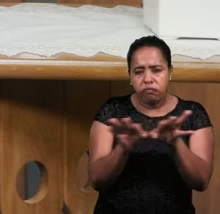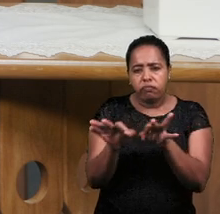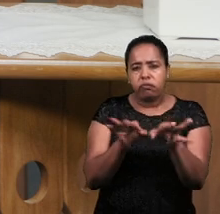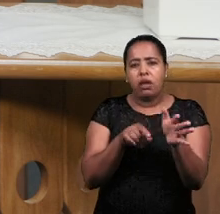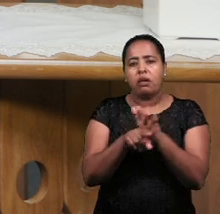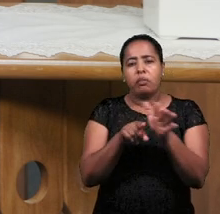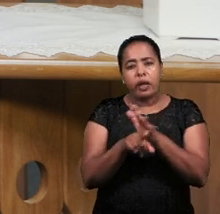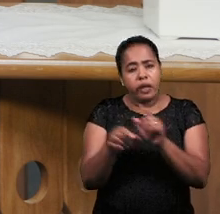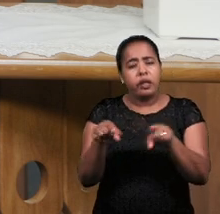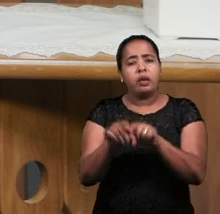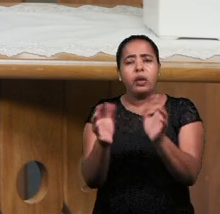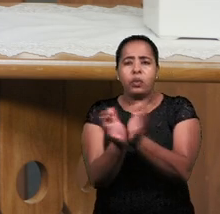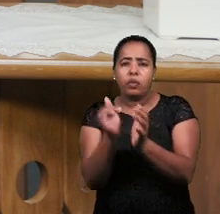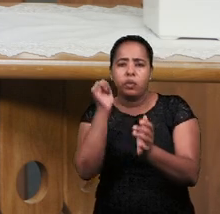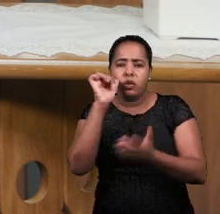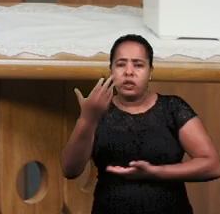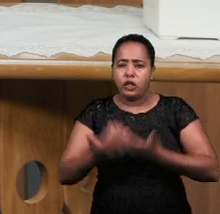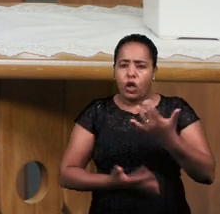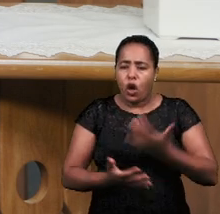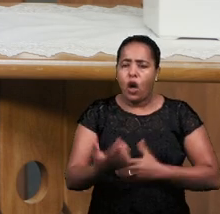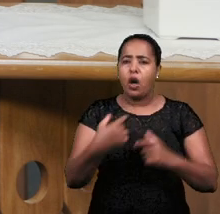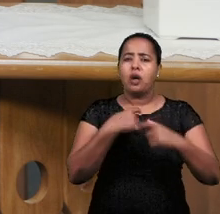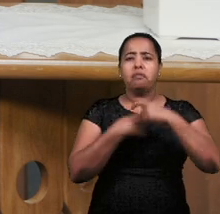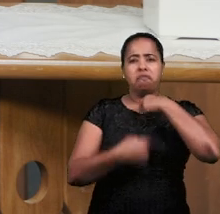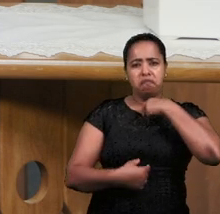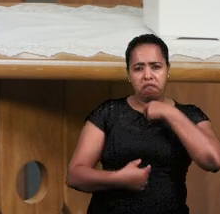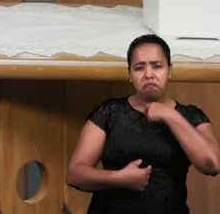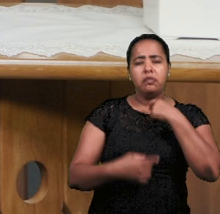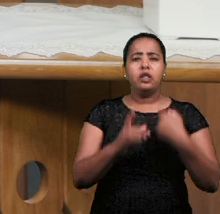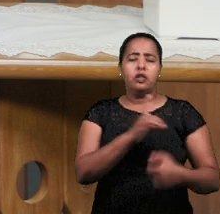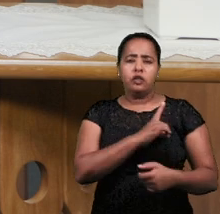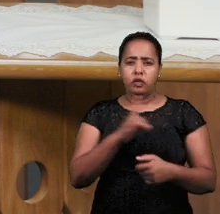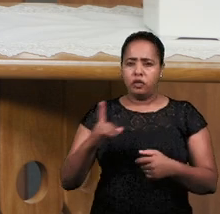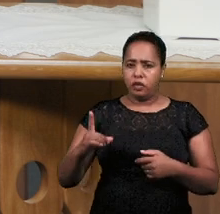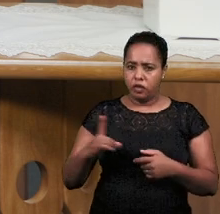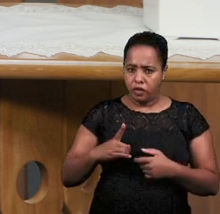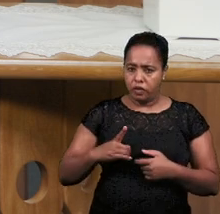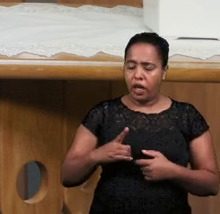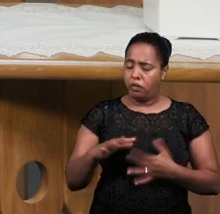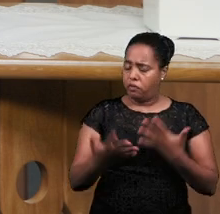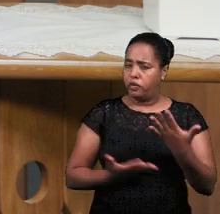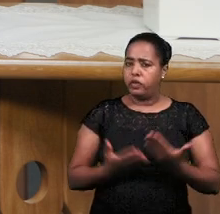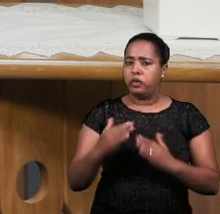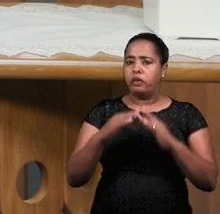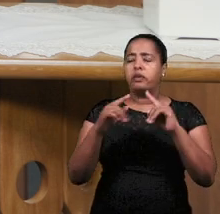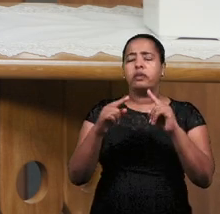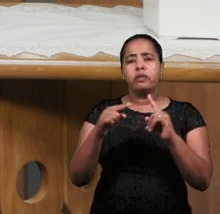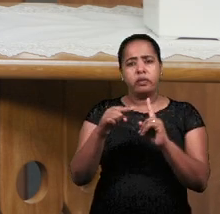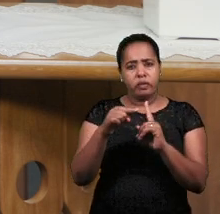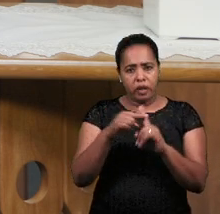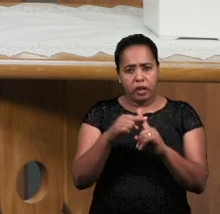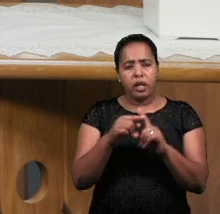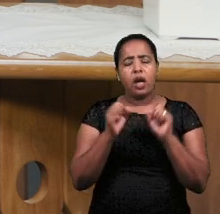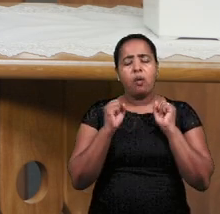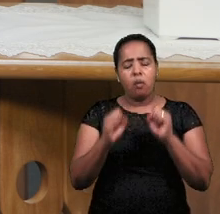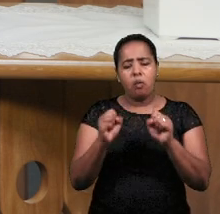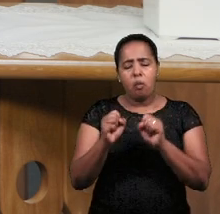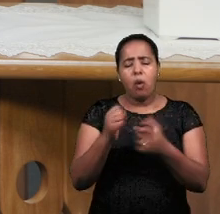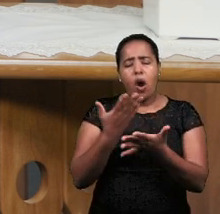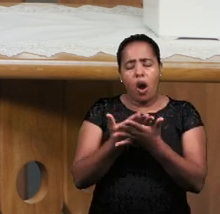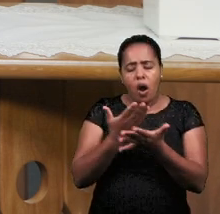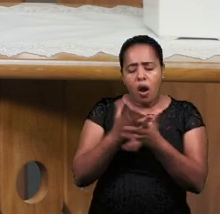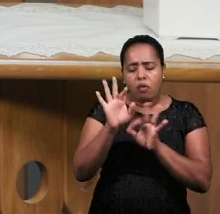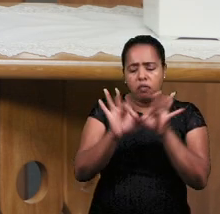les dames, les frères, les ouvriers, les diacres, les frères et sœurs de l'Église peuvent travailler, étudier